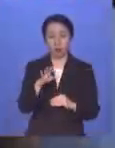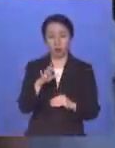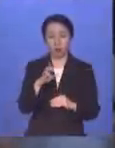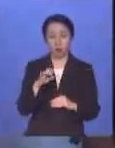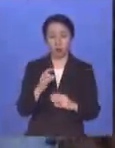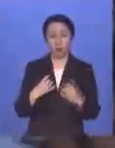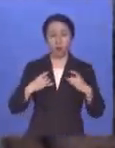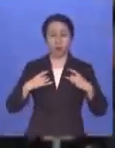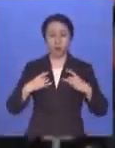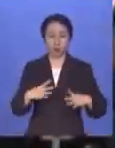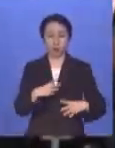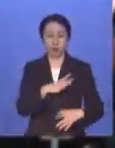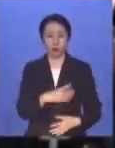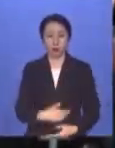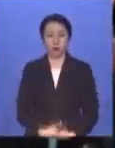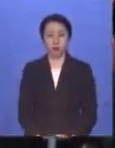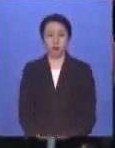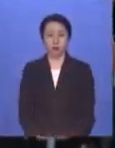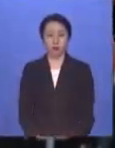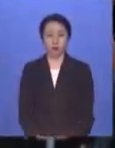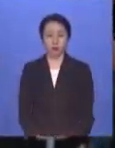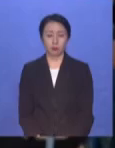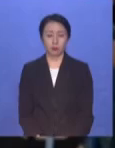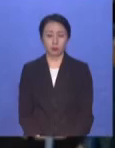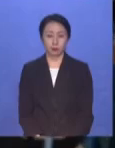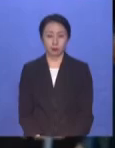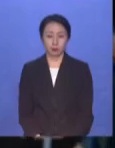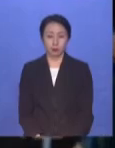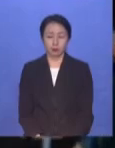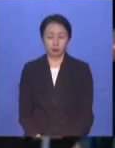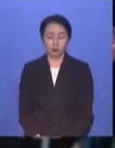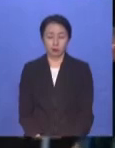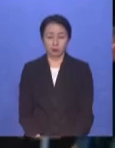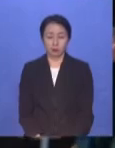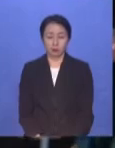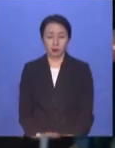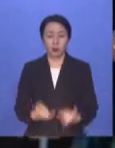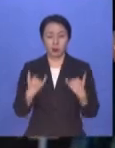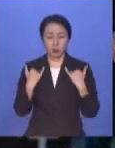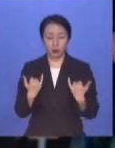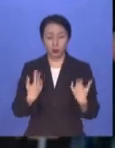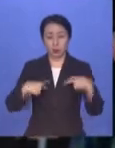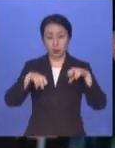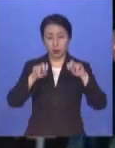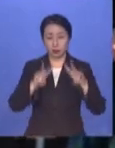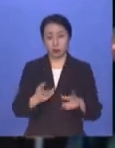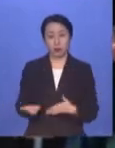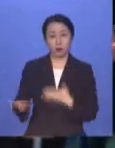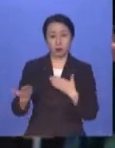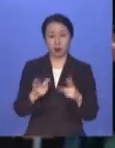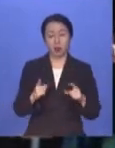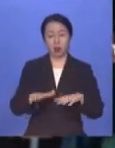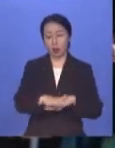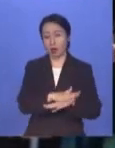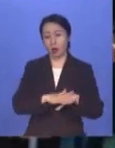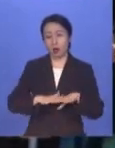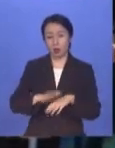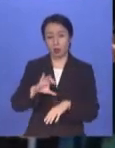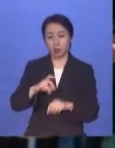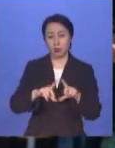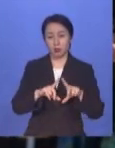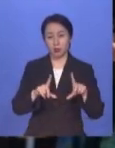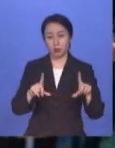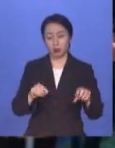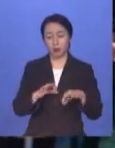Нұрмұхамбетов құттықтады. Мы приехали для того, чтобы... Бүгін арнайы келіп отырмыз. Халықтың әлеуметтік осал